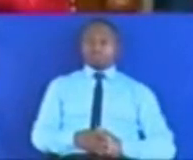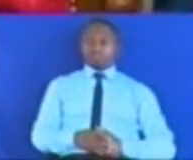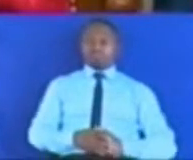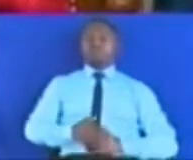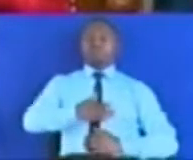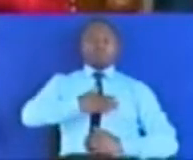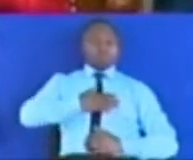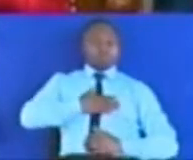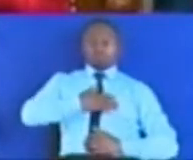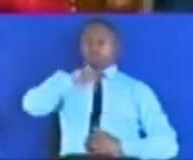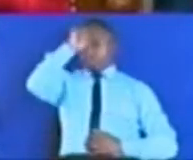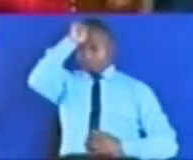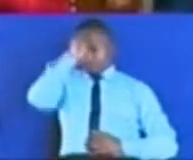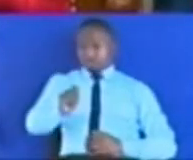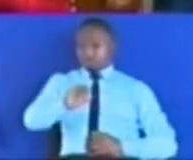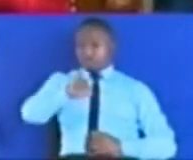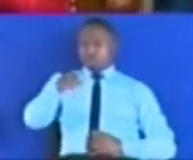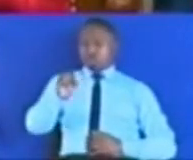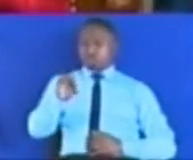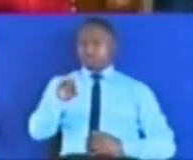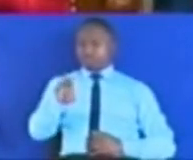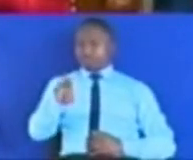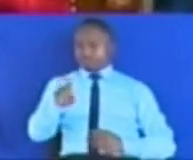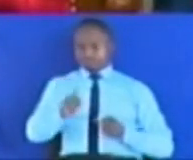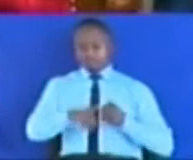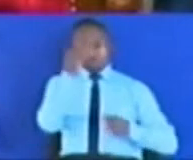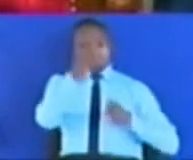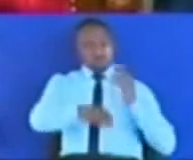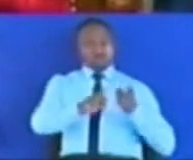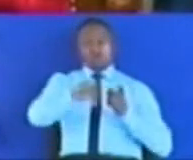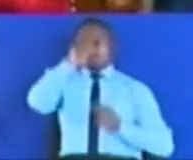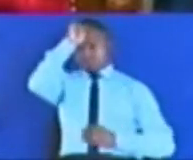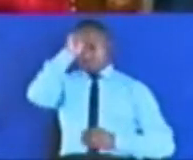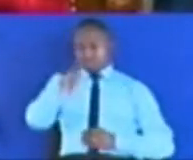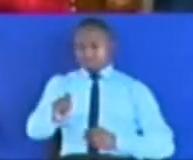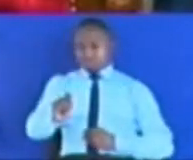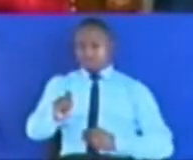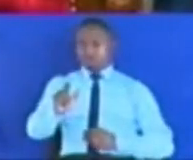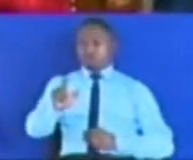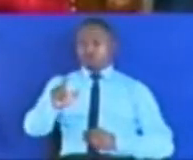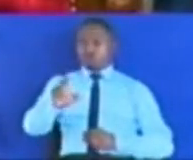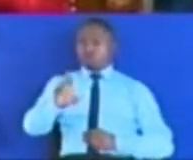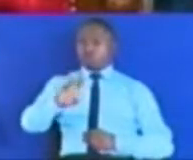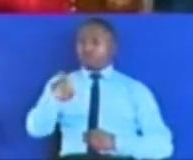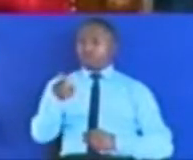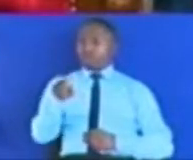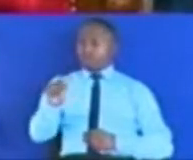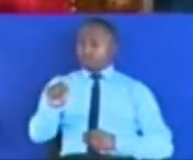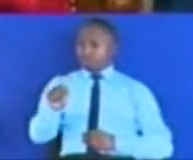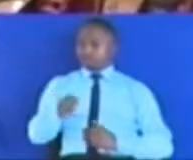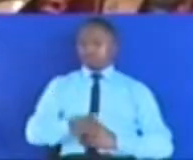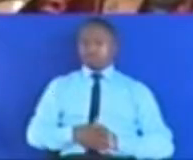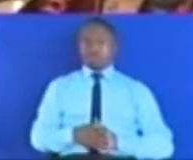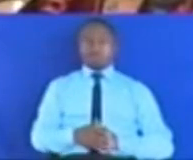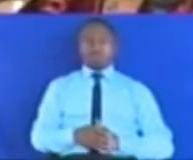Asante sana Mheshimiwa Joseph Mkundi. Tutamalizia na Mheshimiwa Luhaga Mpina.